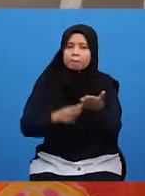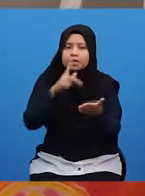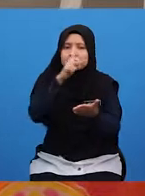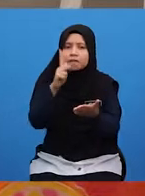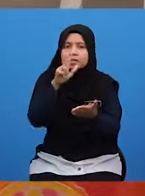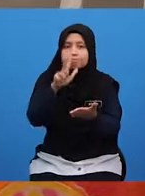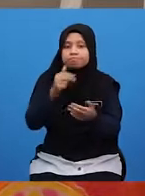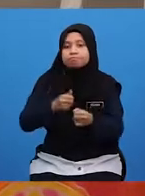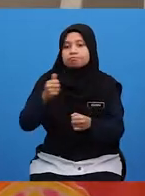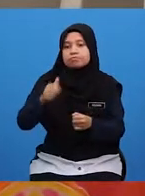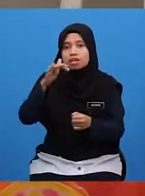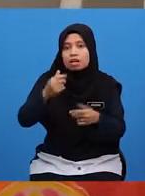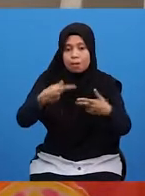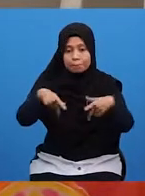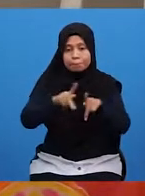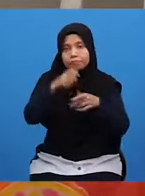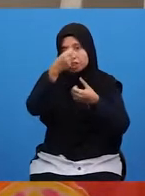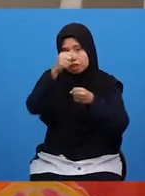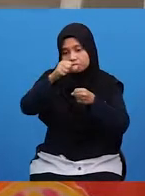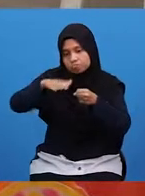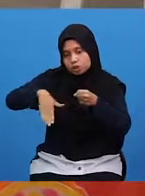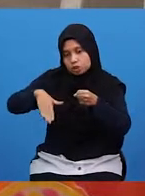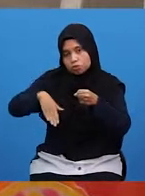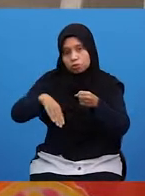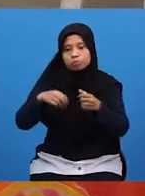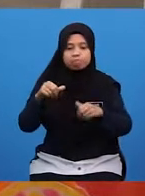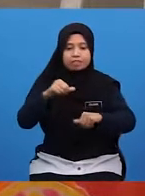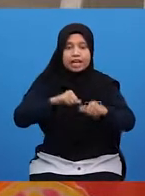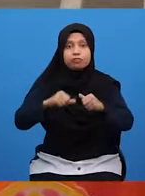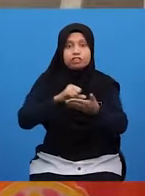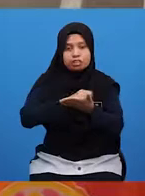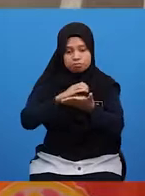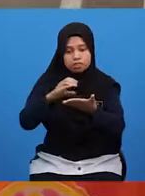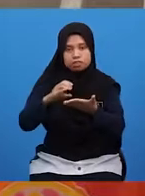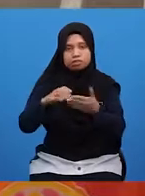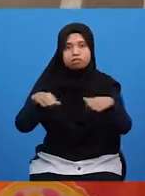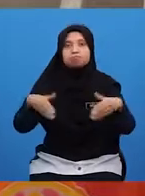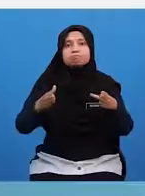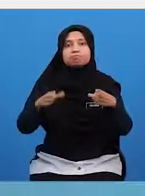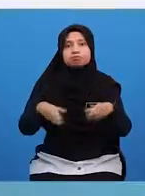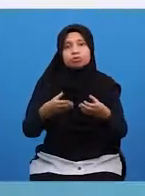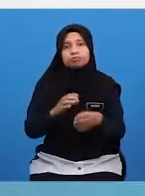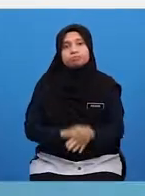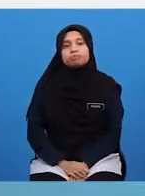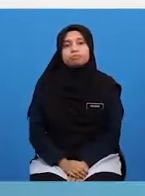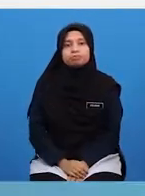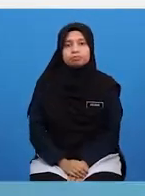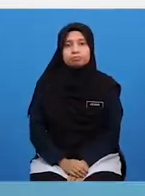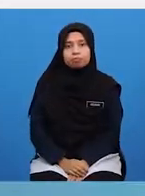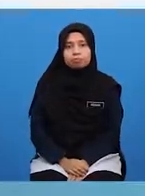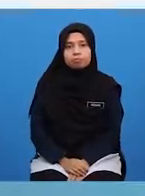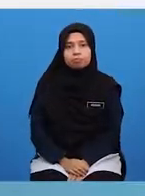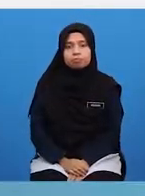Apakah tiga peralatan yang perlu disediakan sebelum aktiviti mencanting dijalankan?